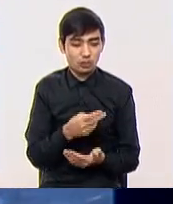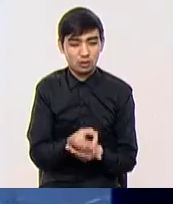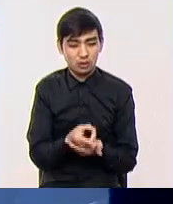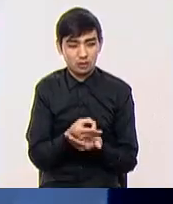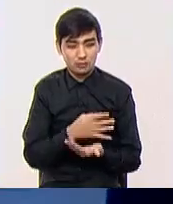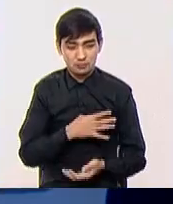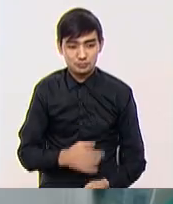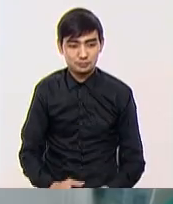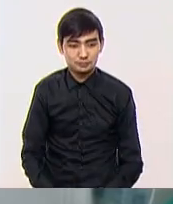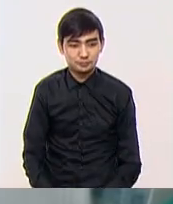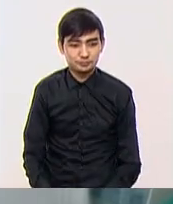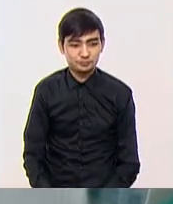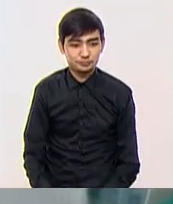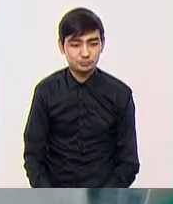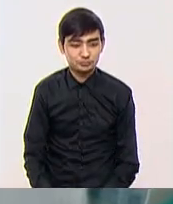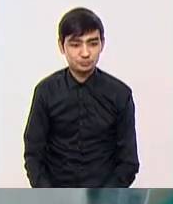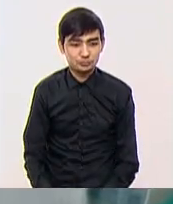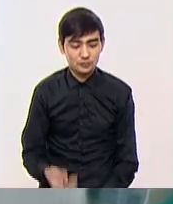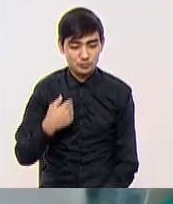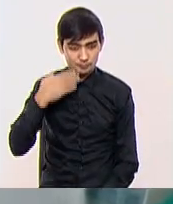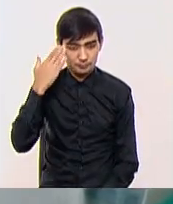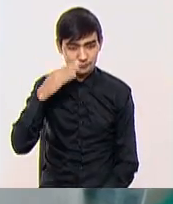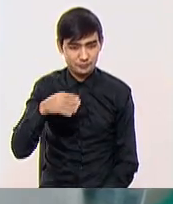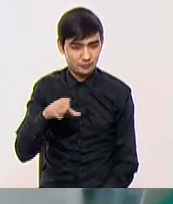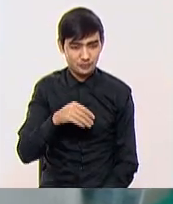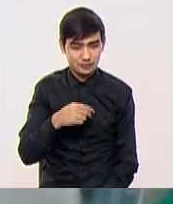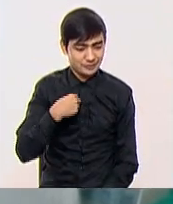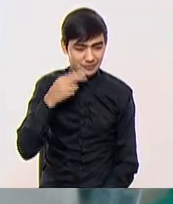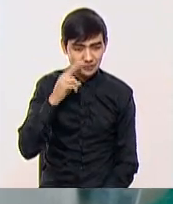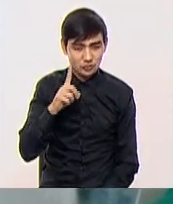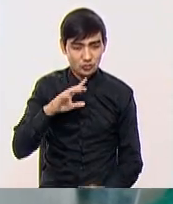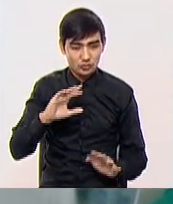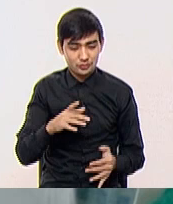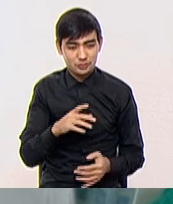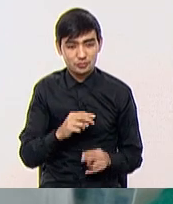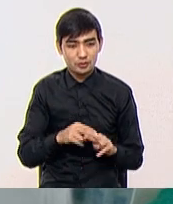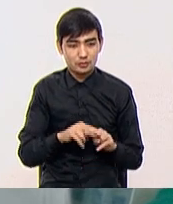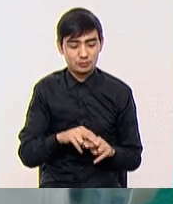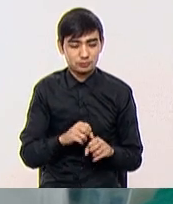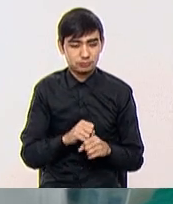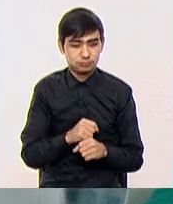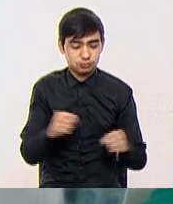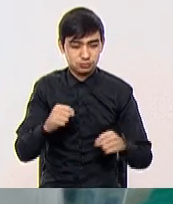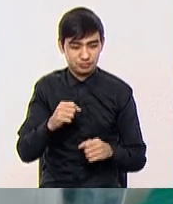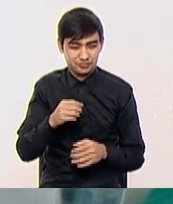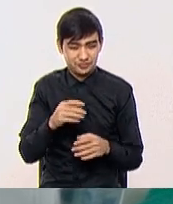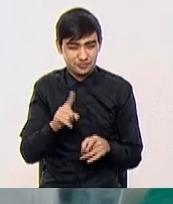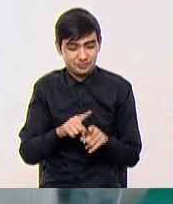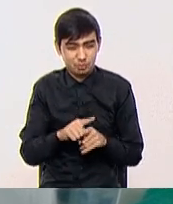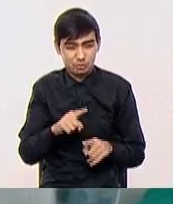қалыпты. Барлығы есімде жоқ. Өйткені вспышка, взрыв внезапно